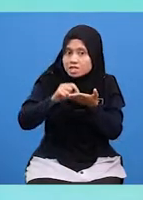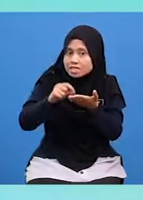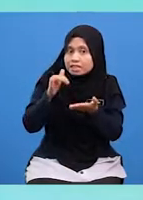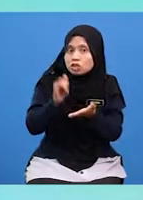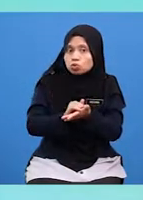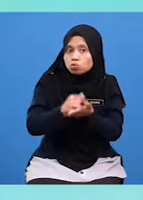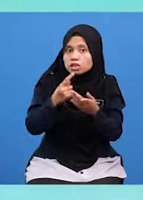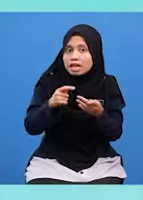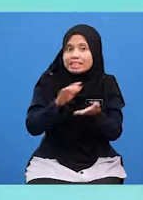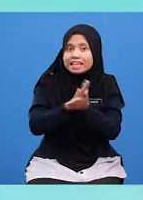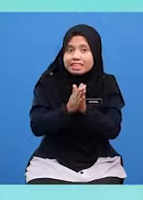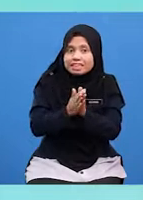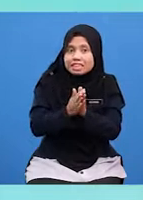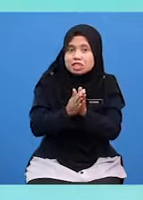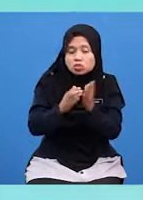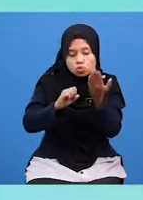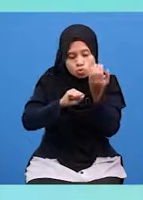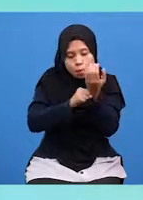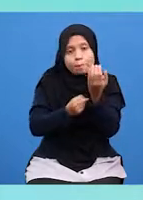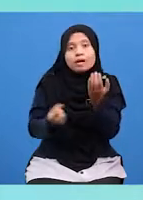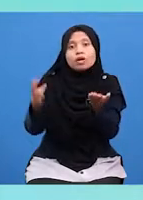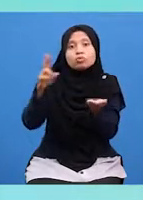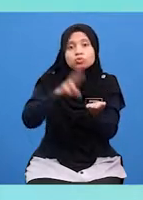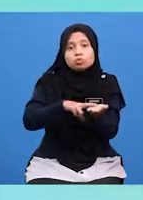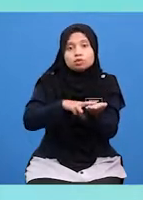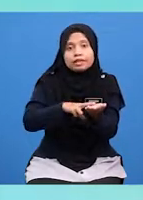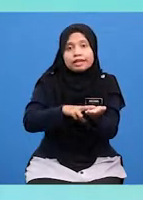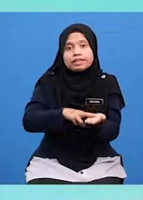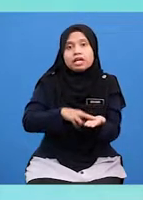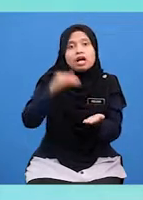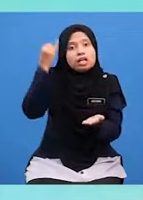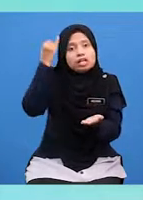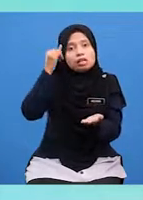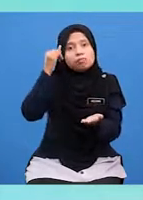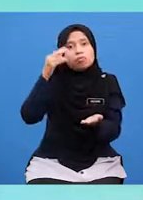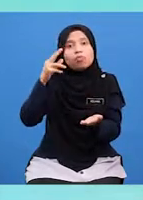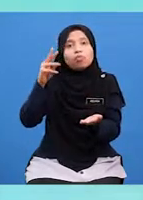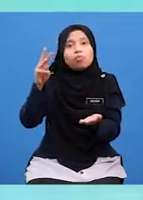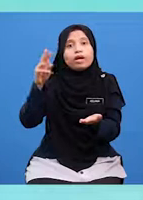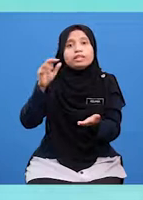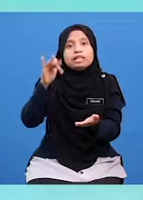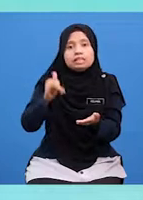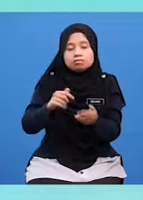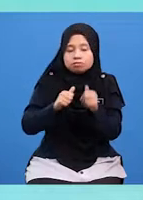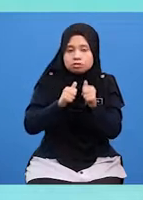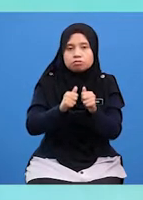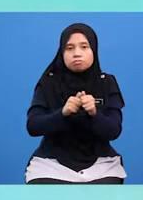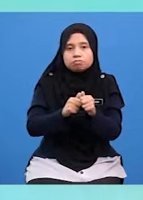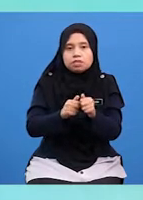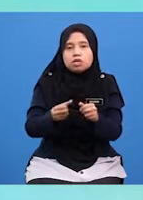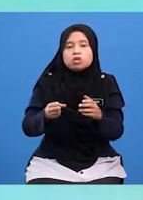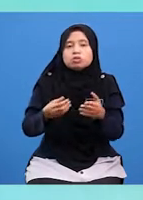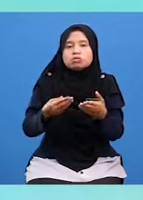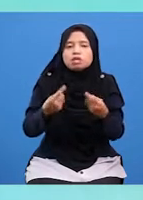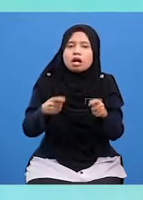catatan beliau telah menjadi sumber rujukan ilmuan yang berikutnya. Sumbangan beliau